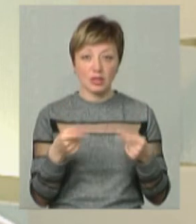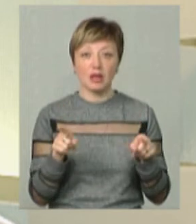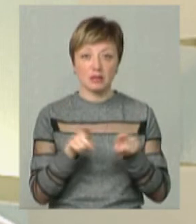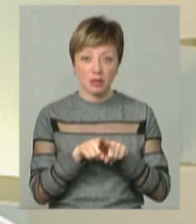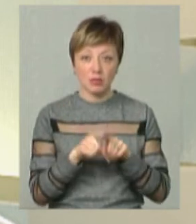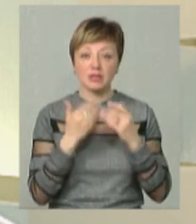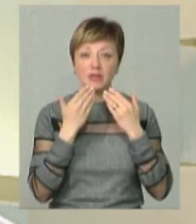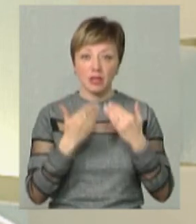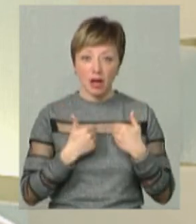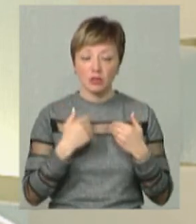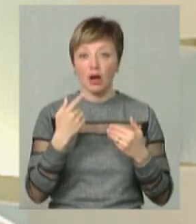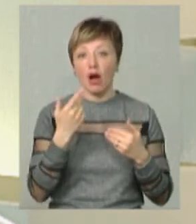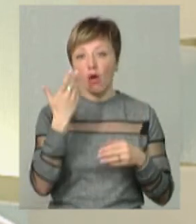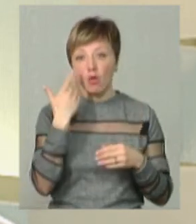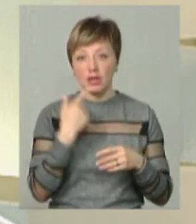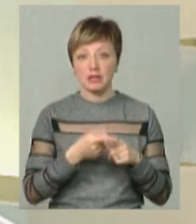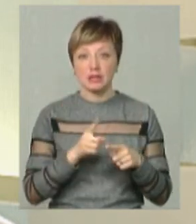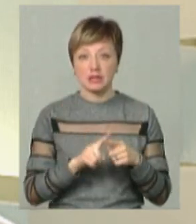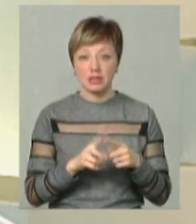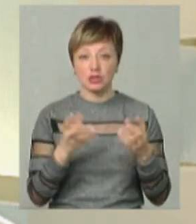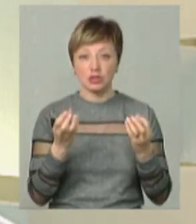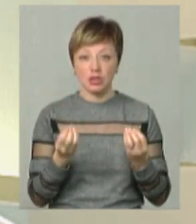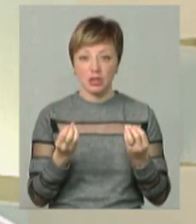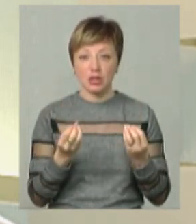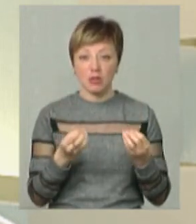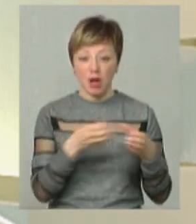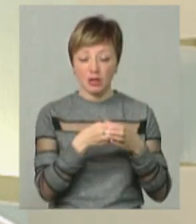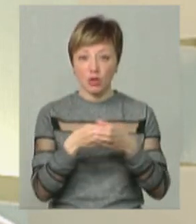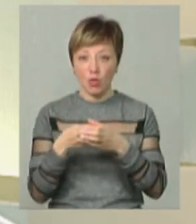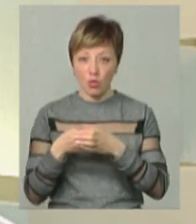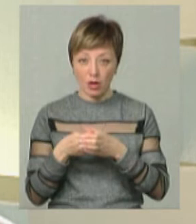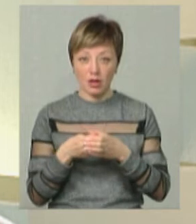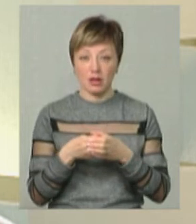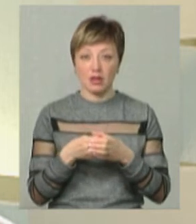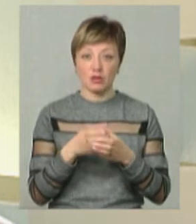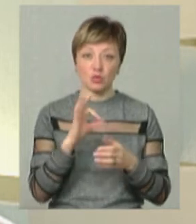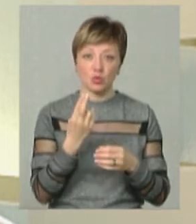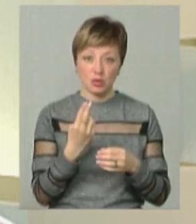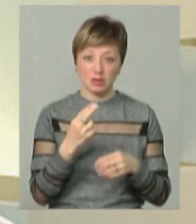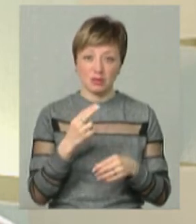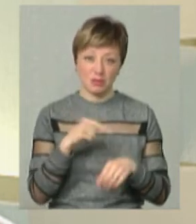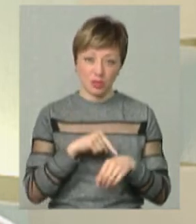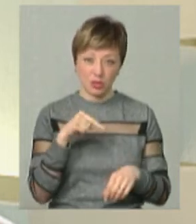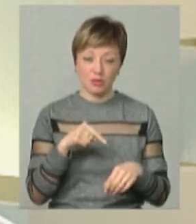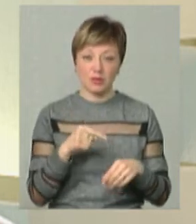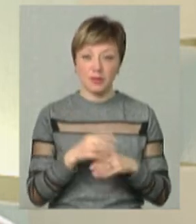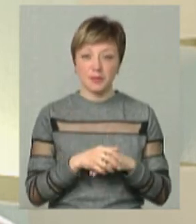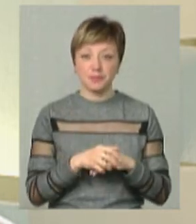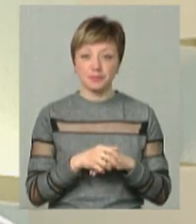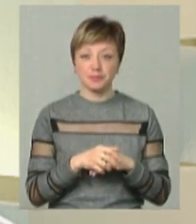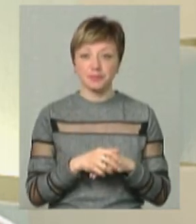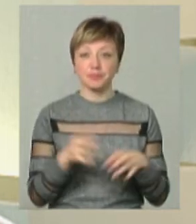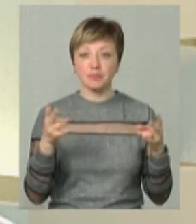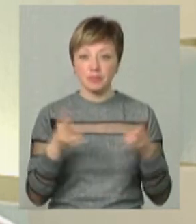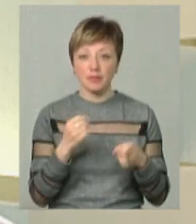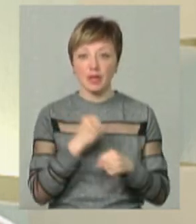само звертаються, особливо, якщо це є ще певні по категоріям, які я назвала певним соціальним. От, тому